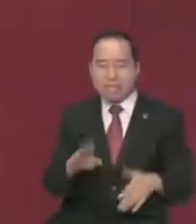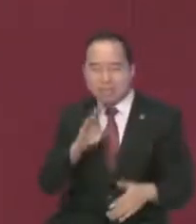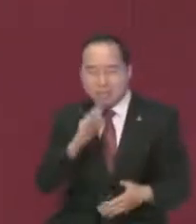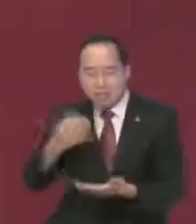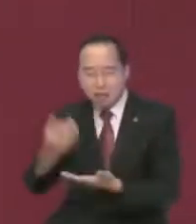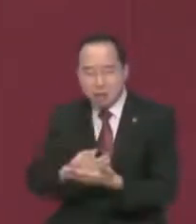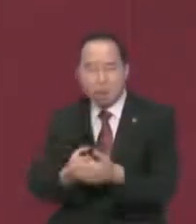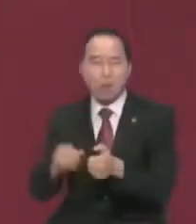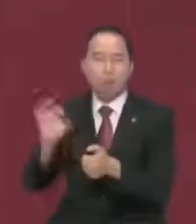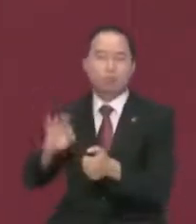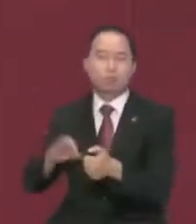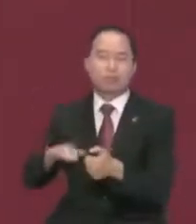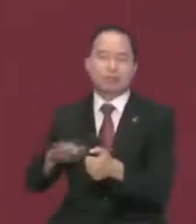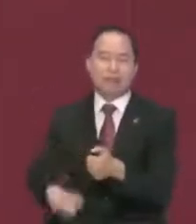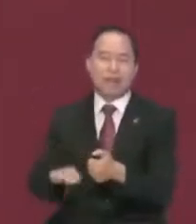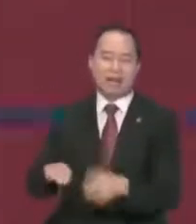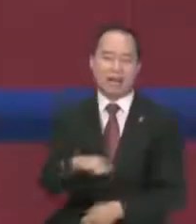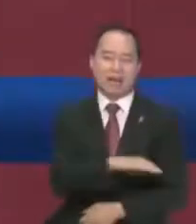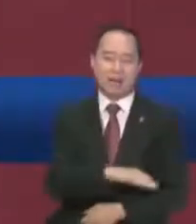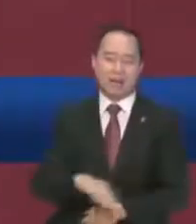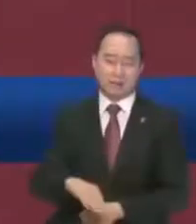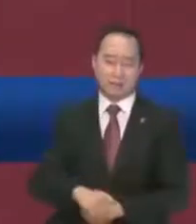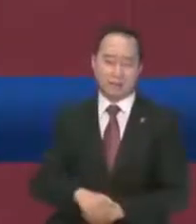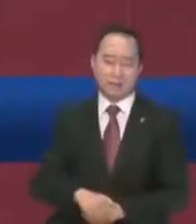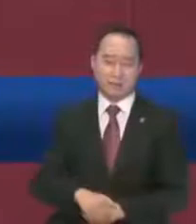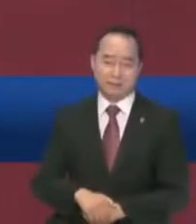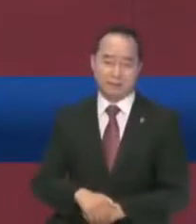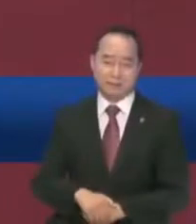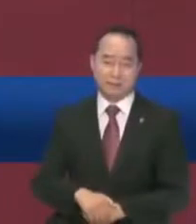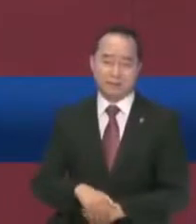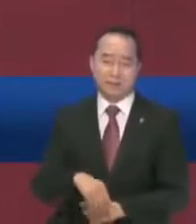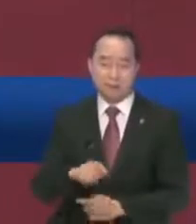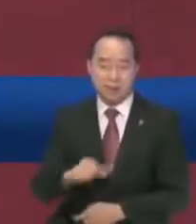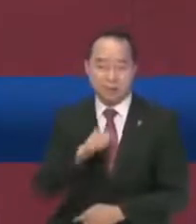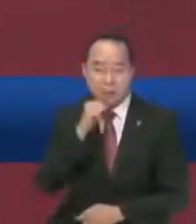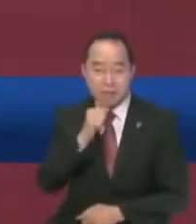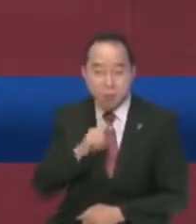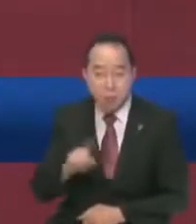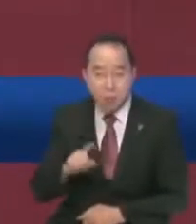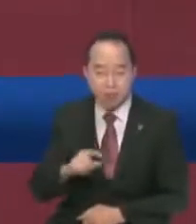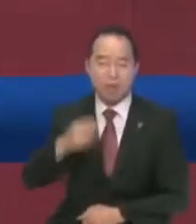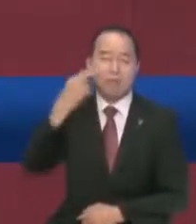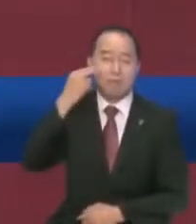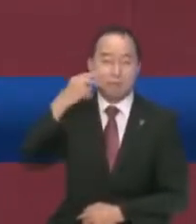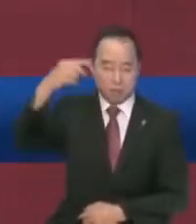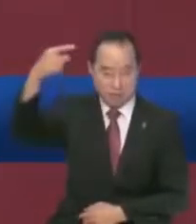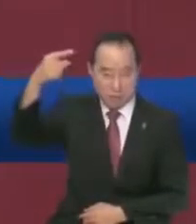빈곤율은 OECD에서 미국, 이스라엘 다음으로 높습니다.